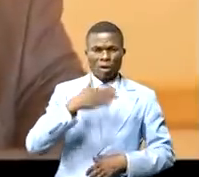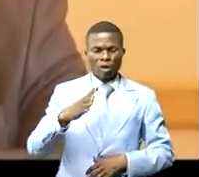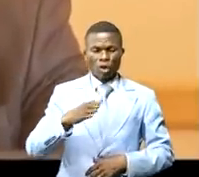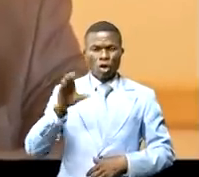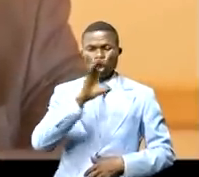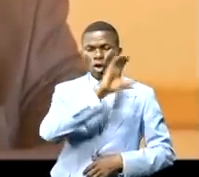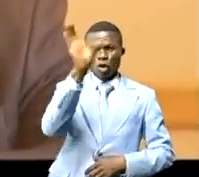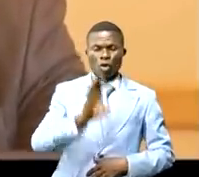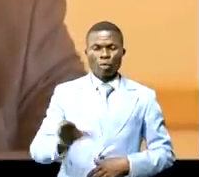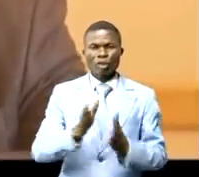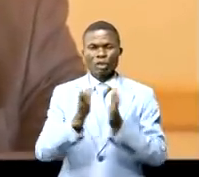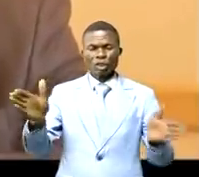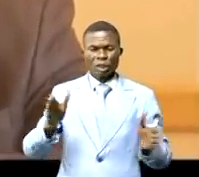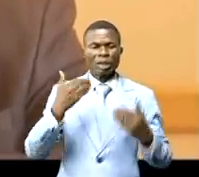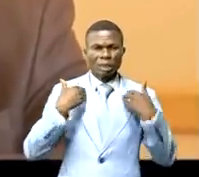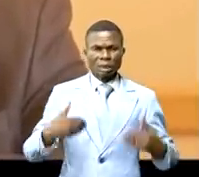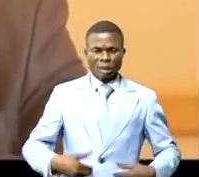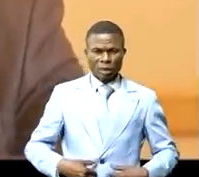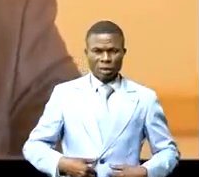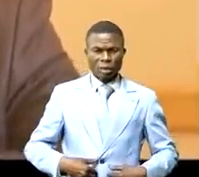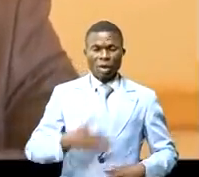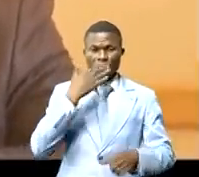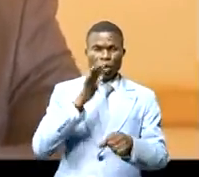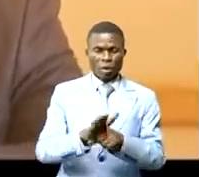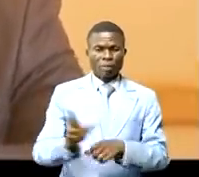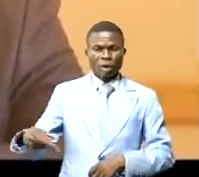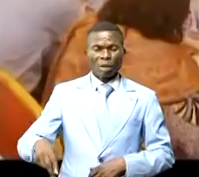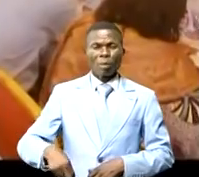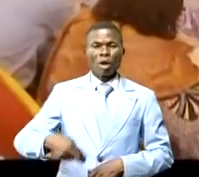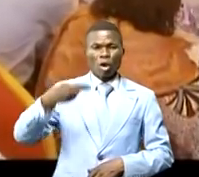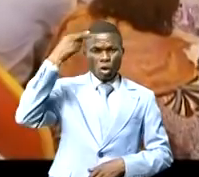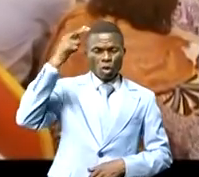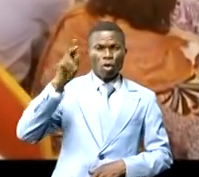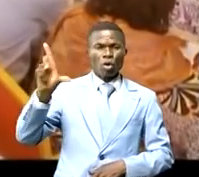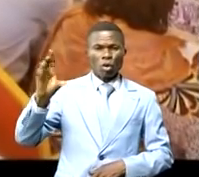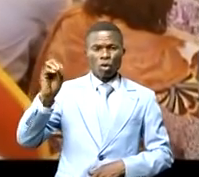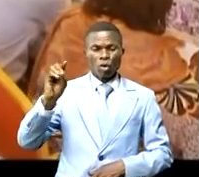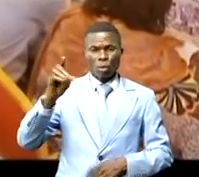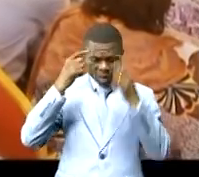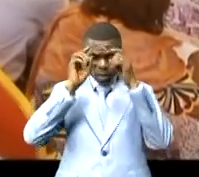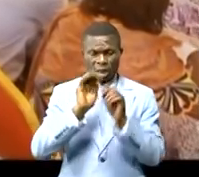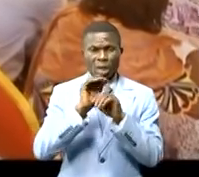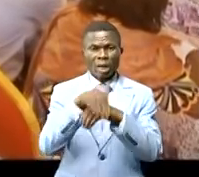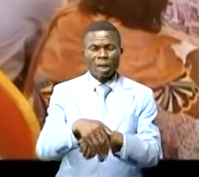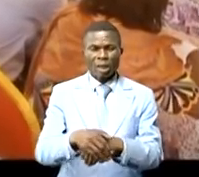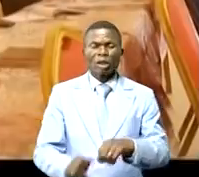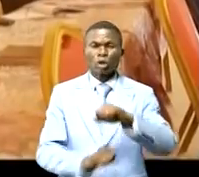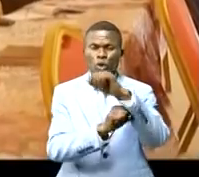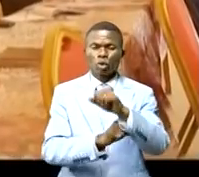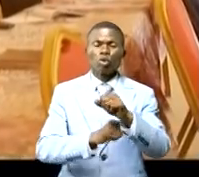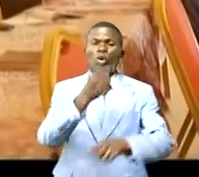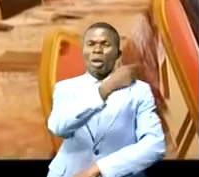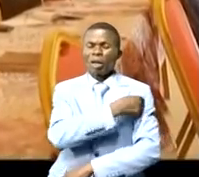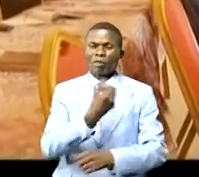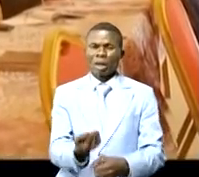santé, le docteur Elie Muyombi Kapanda, les a rassurés que la province du Haut-Lomami s'engage à soutenir et à renforcer la vaccination de tous les